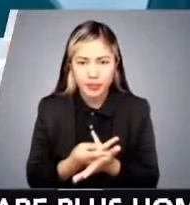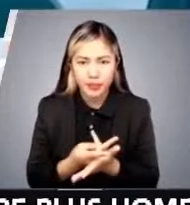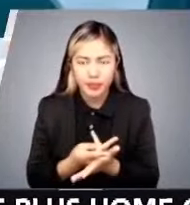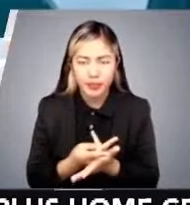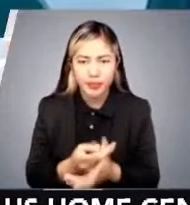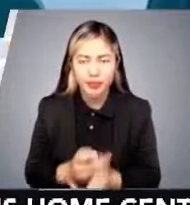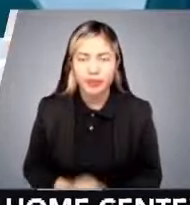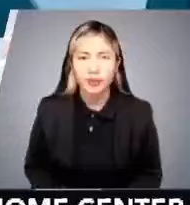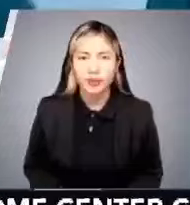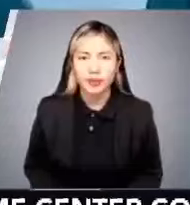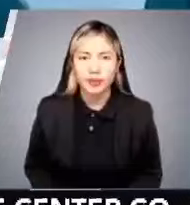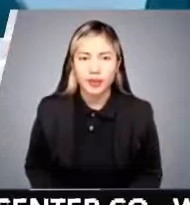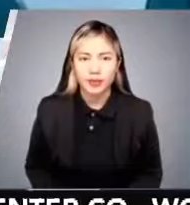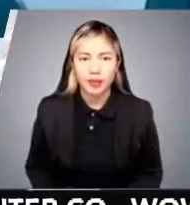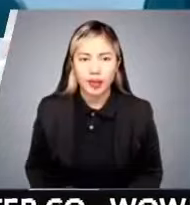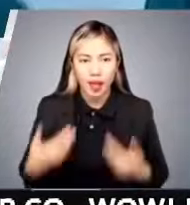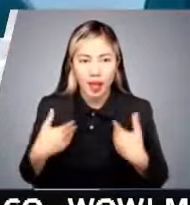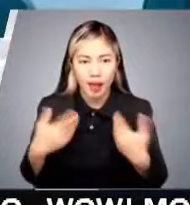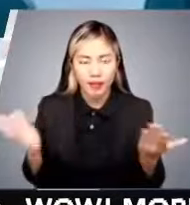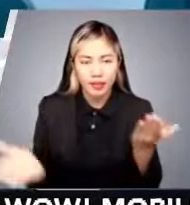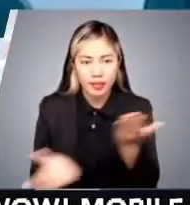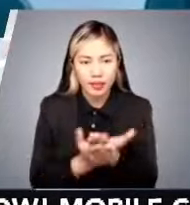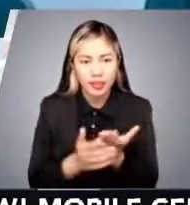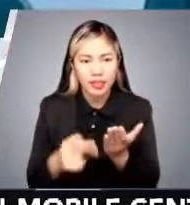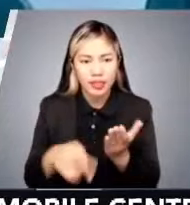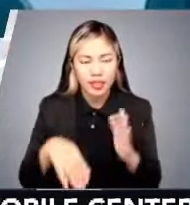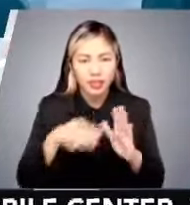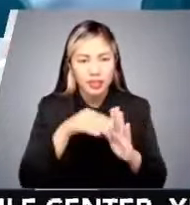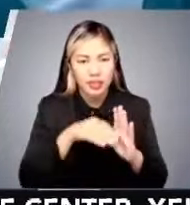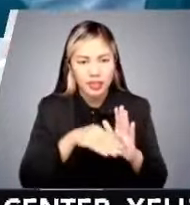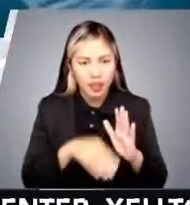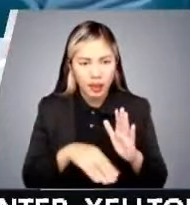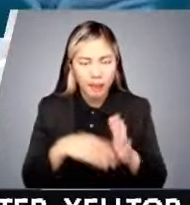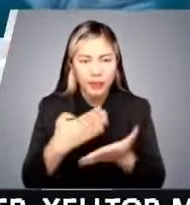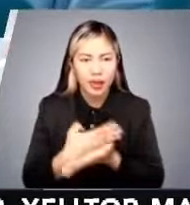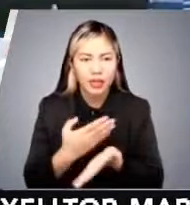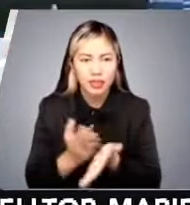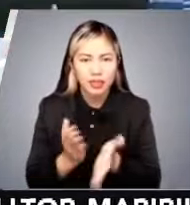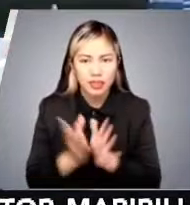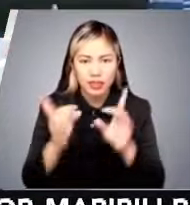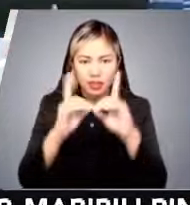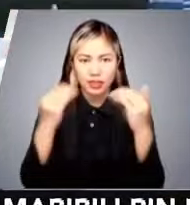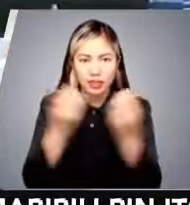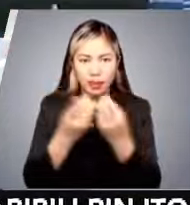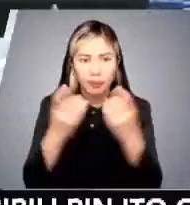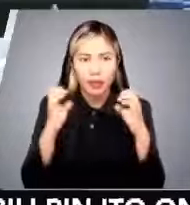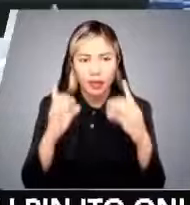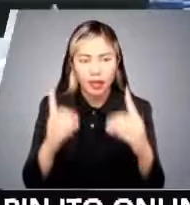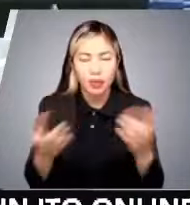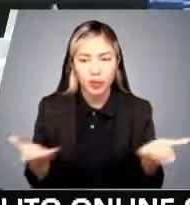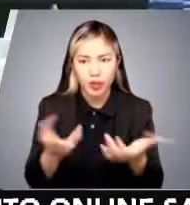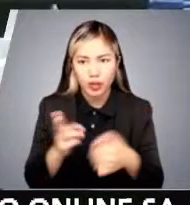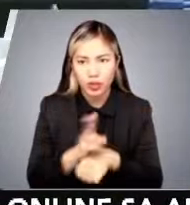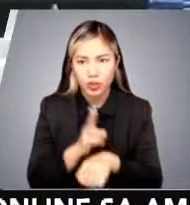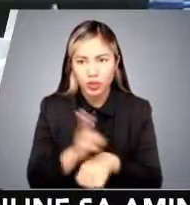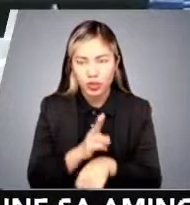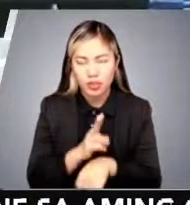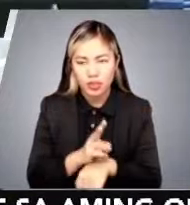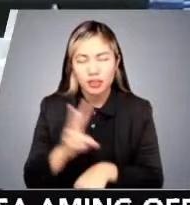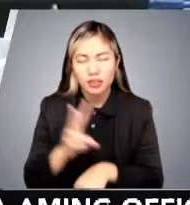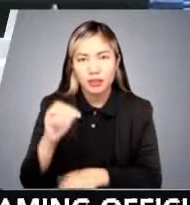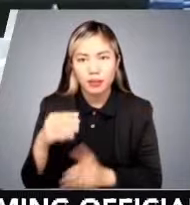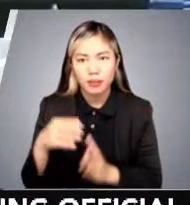May naka-attach na raw na listahan sa budget ng DepEd kung saan gagastusin ang nasa 17 billion pesos na halaga ng